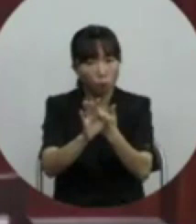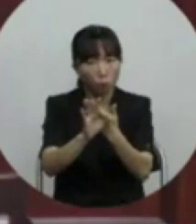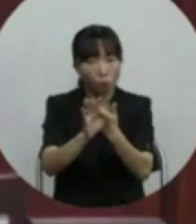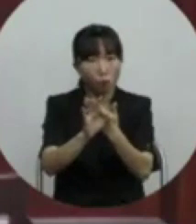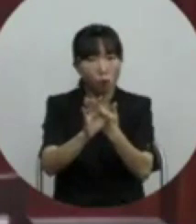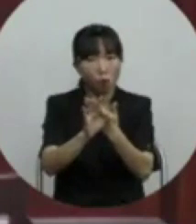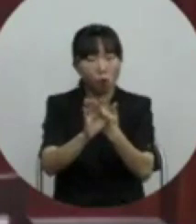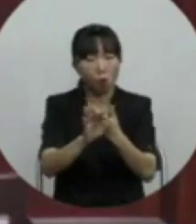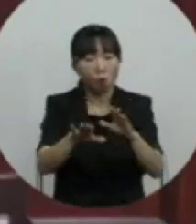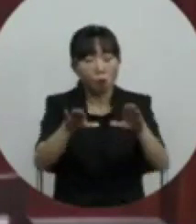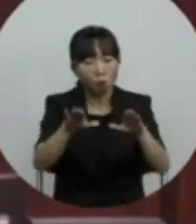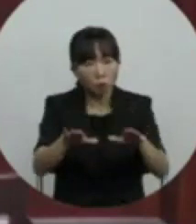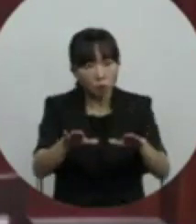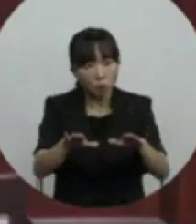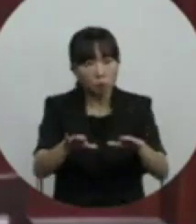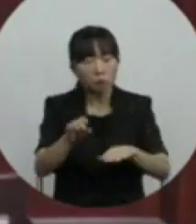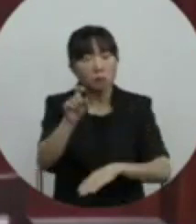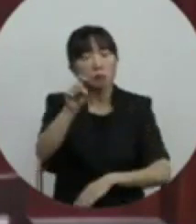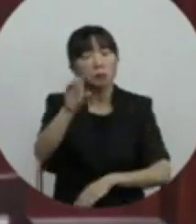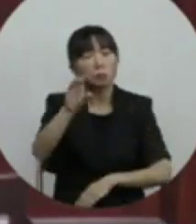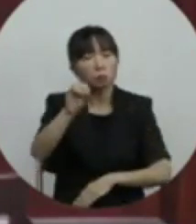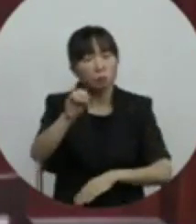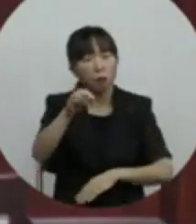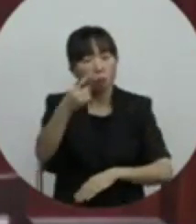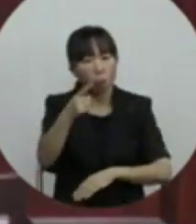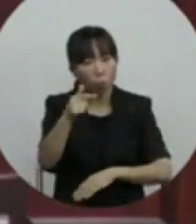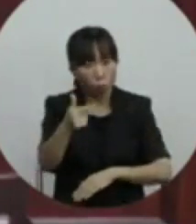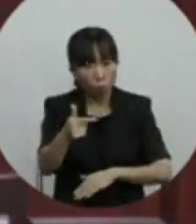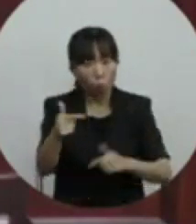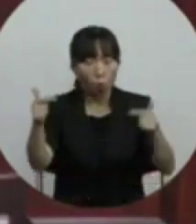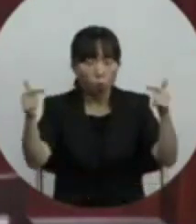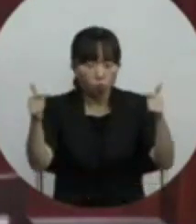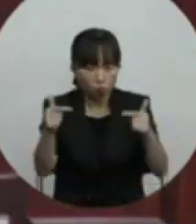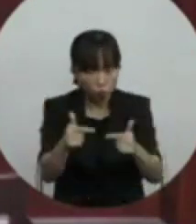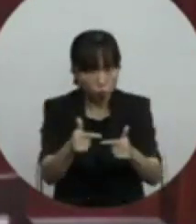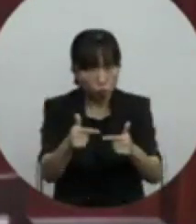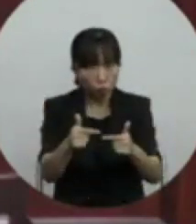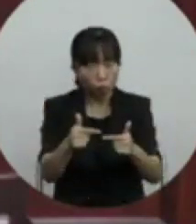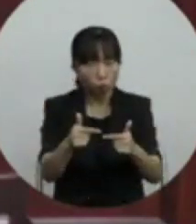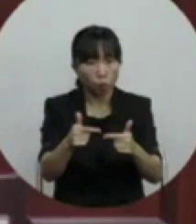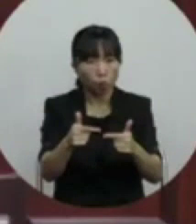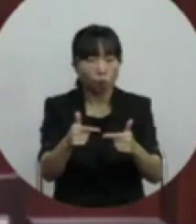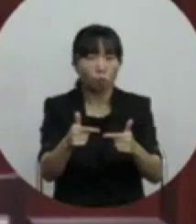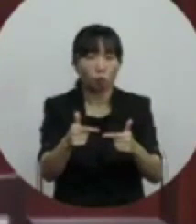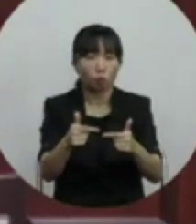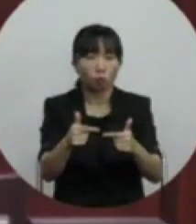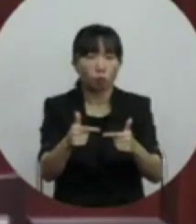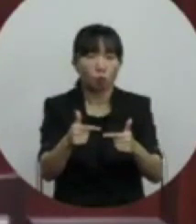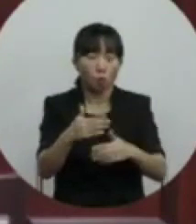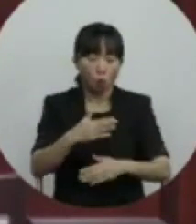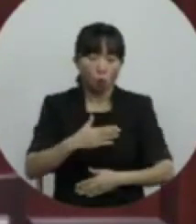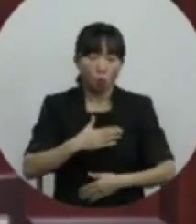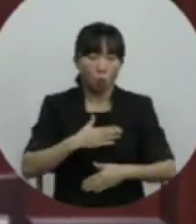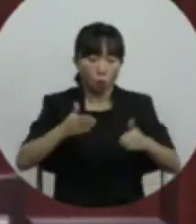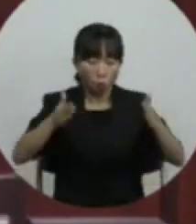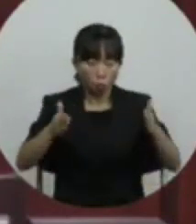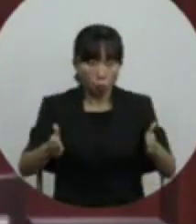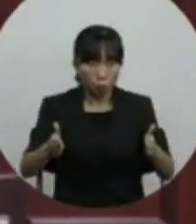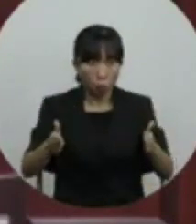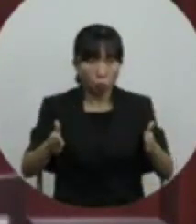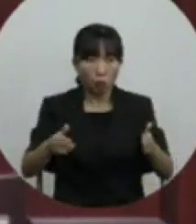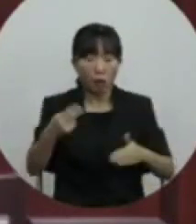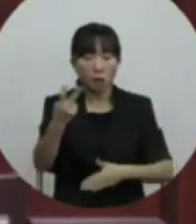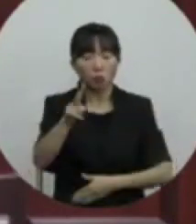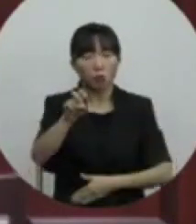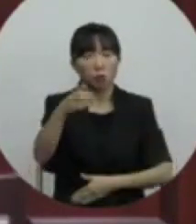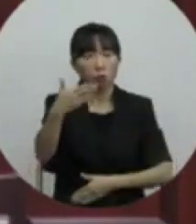목표를 임기 내에서 10만 톤 안팎의 배출량만 감축하고 자기 임기 종료인